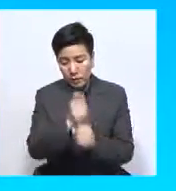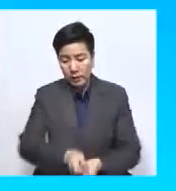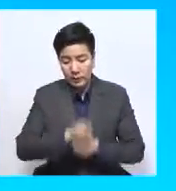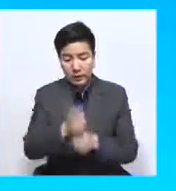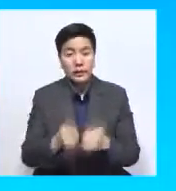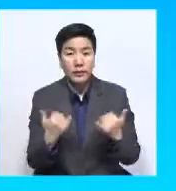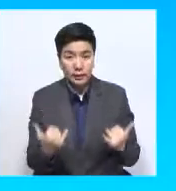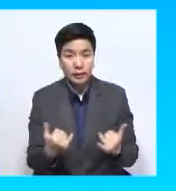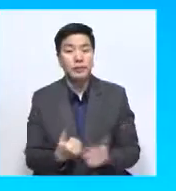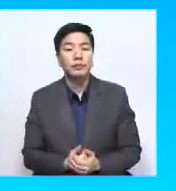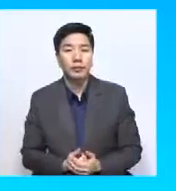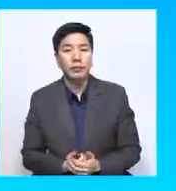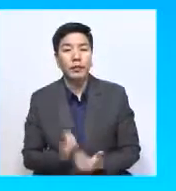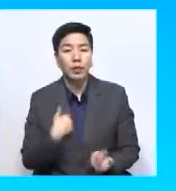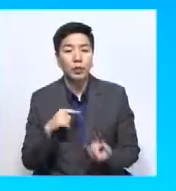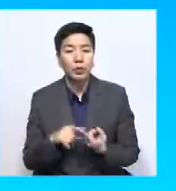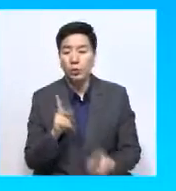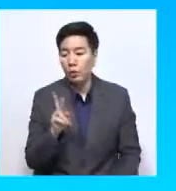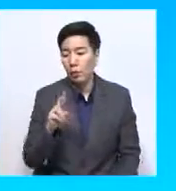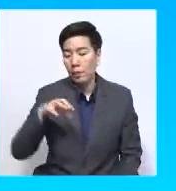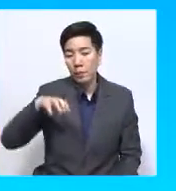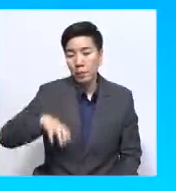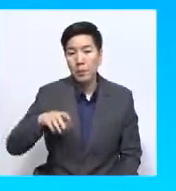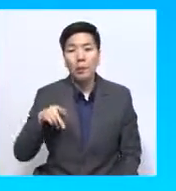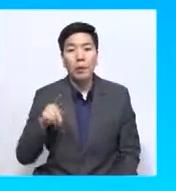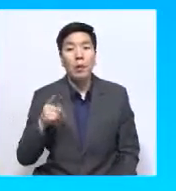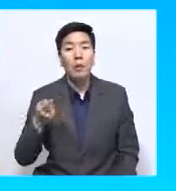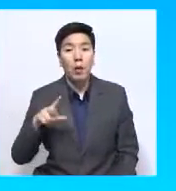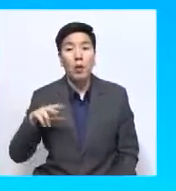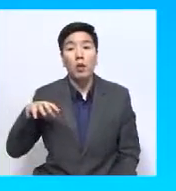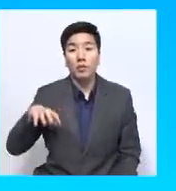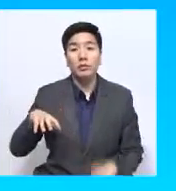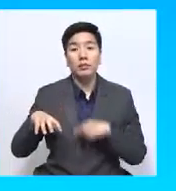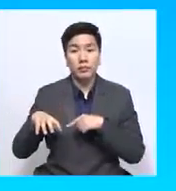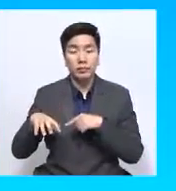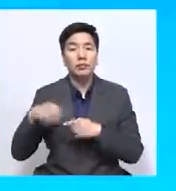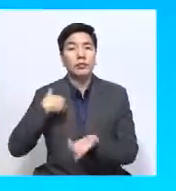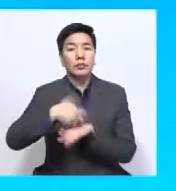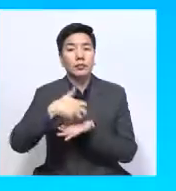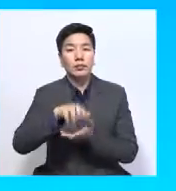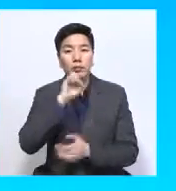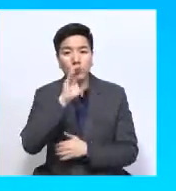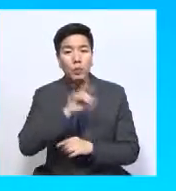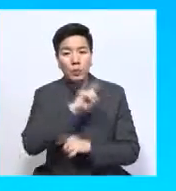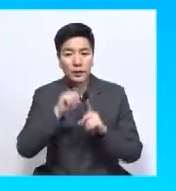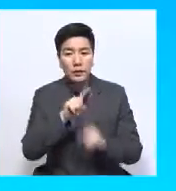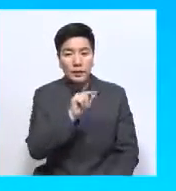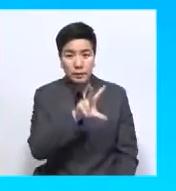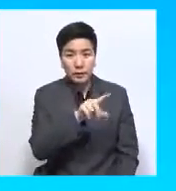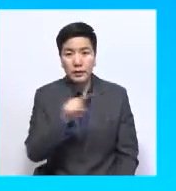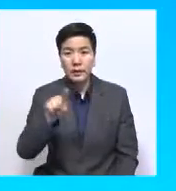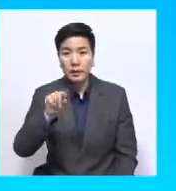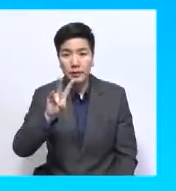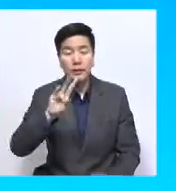าไว้ด้วยนะคะขณะที่ทางกรมป้องกันและบรรเทาสาธารณภัยหรือปภ.ค่ะรายงานตั้งแต่วันที่23